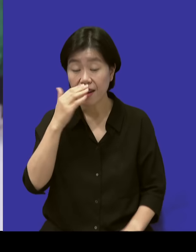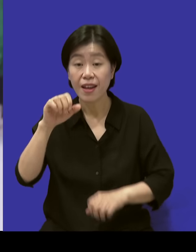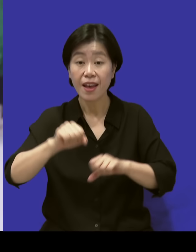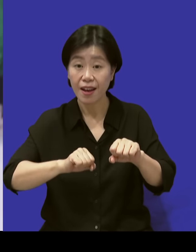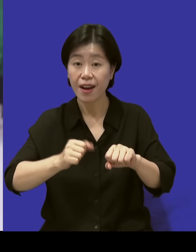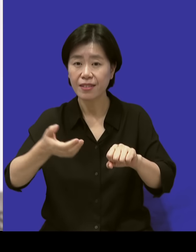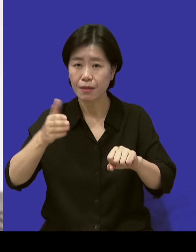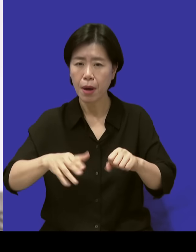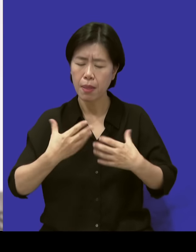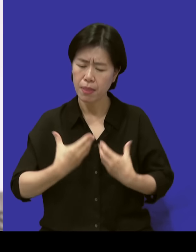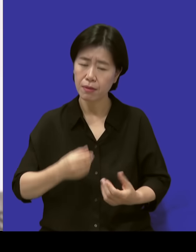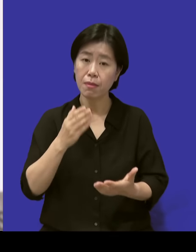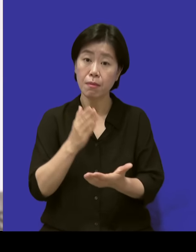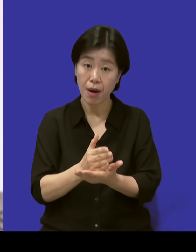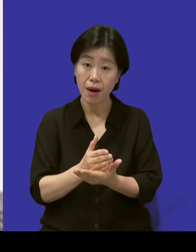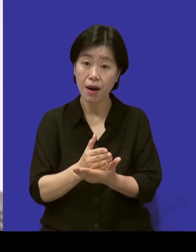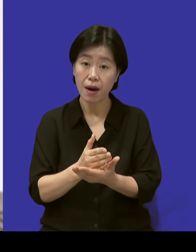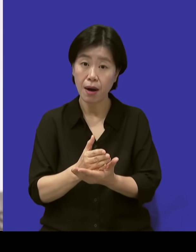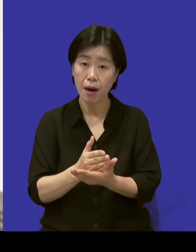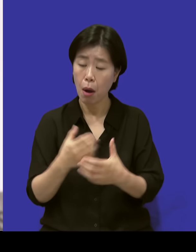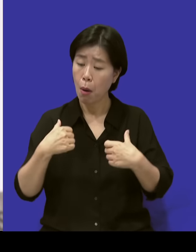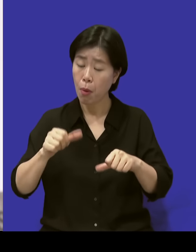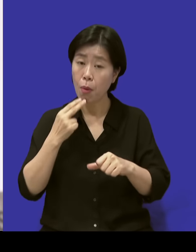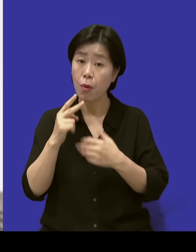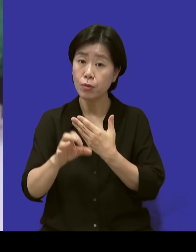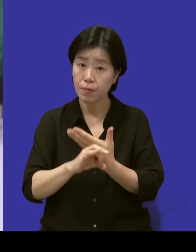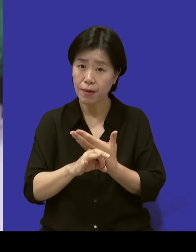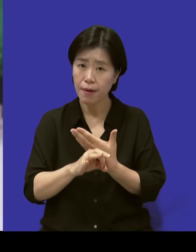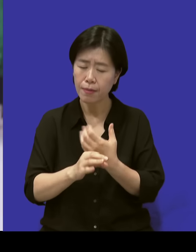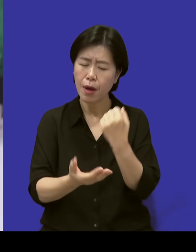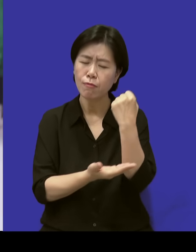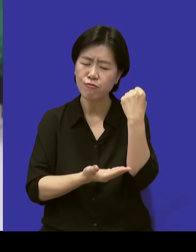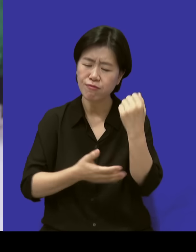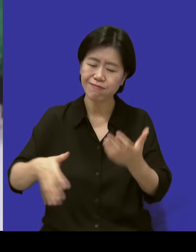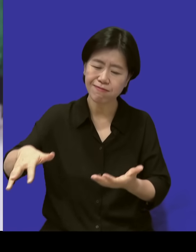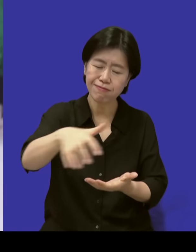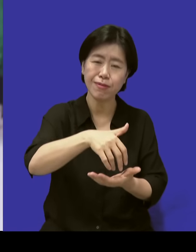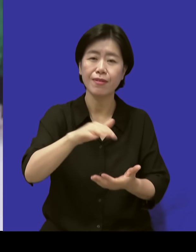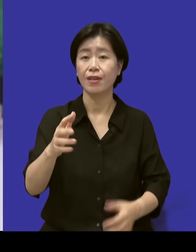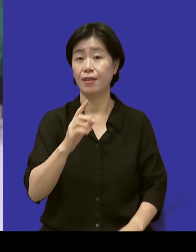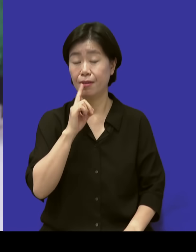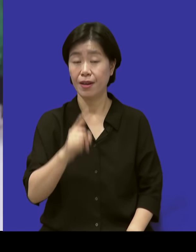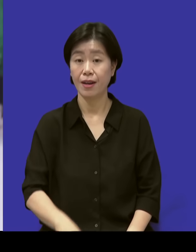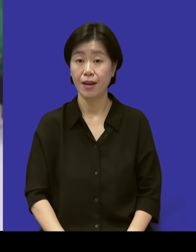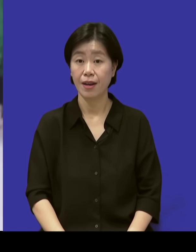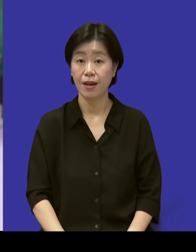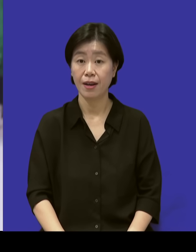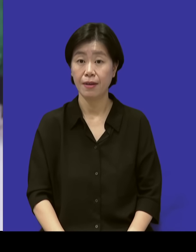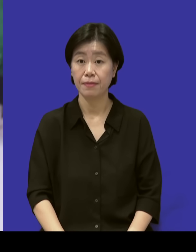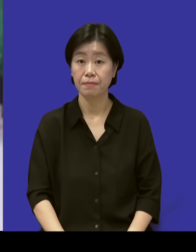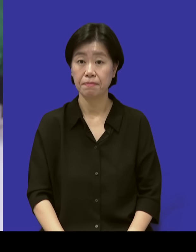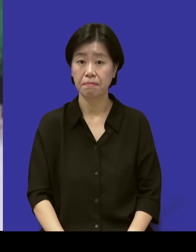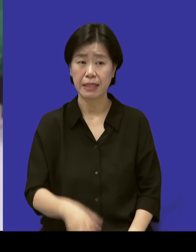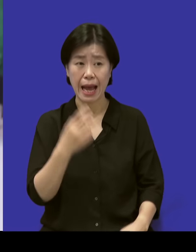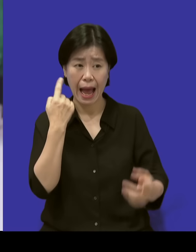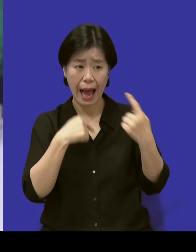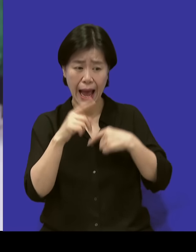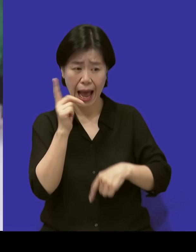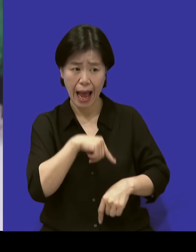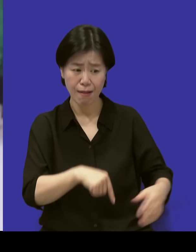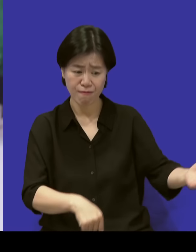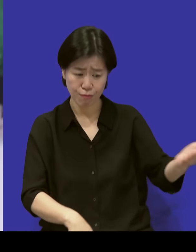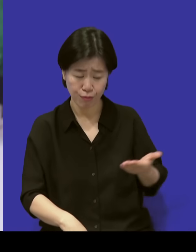말지니 맞아요. 포기하지 아니하면 때가 이르매 거둔다는 그 말씀. 맞아요. 저는 선으로 악을 이긴다는 말이 그냥 뻔한 말이라고